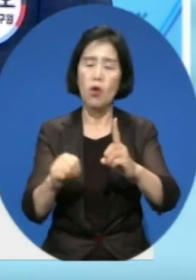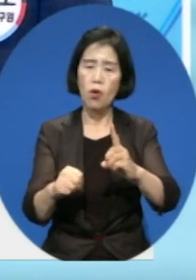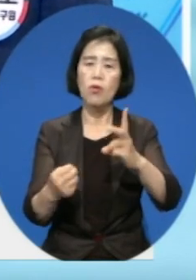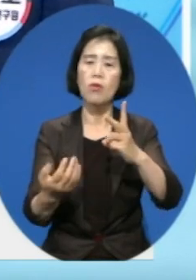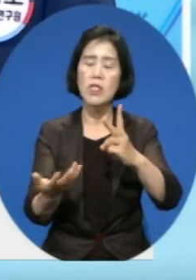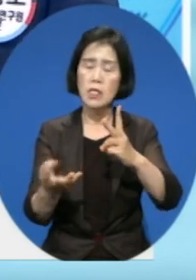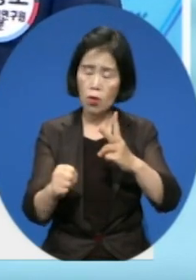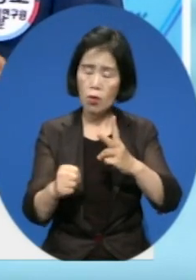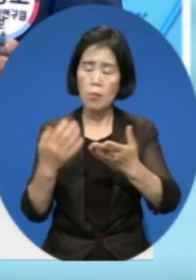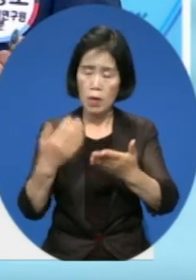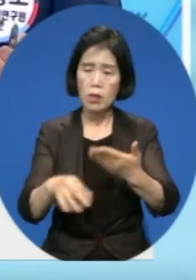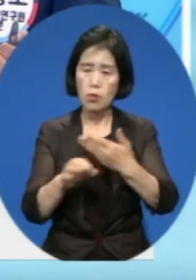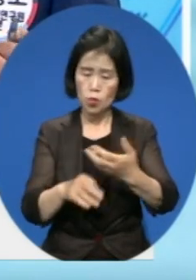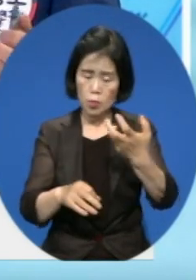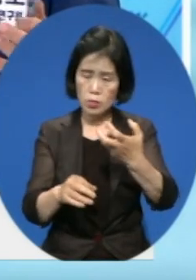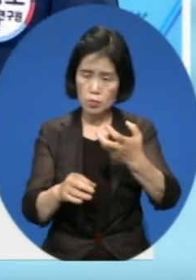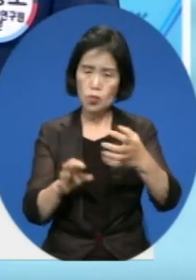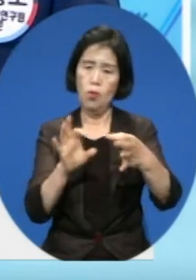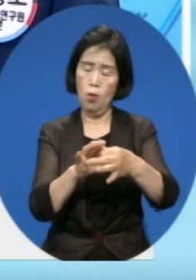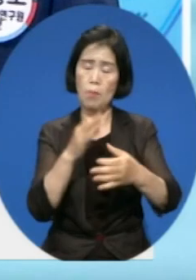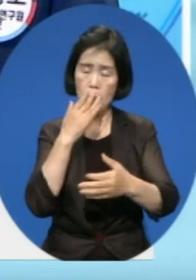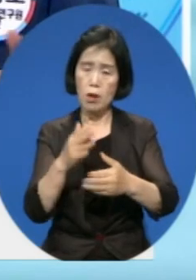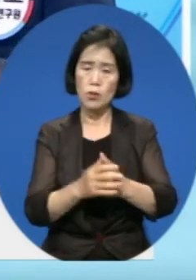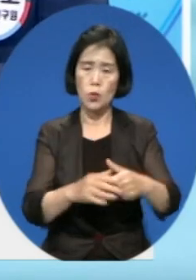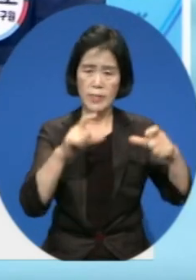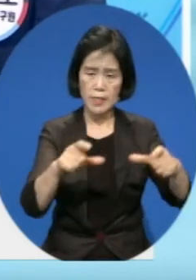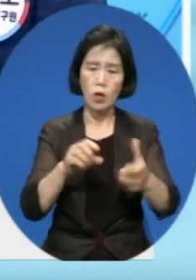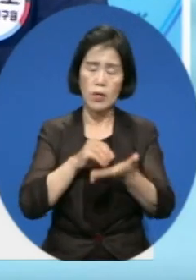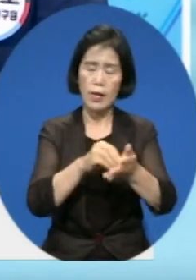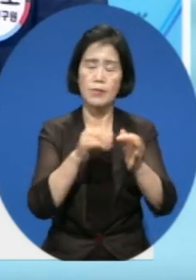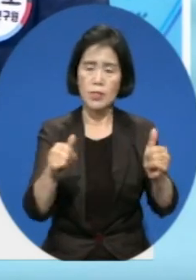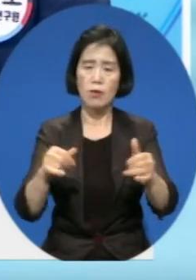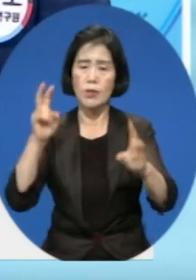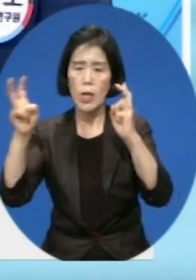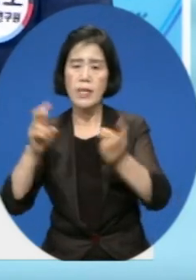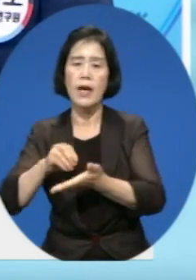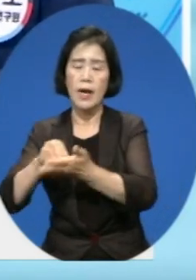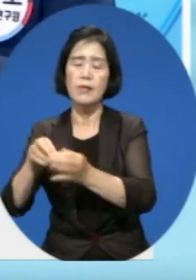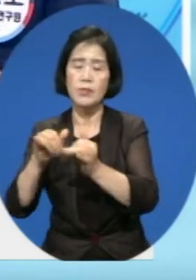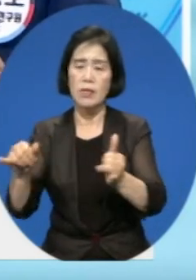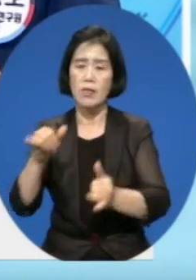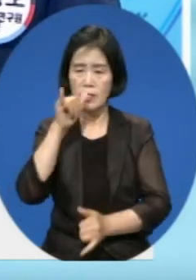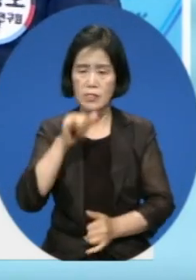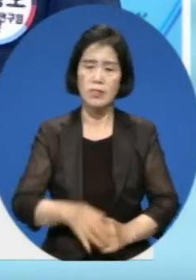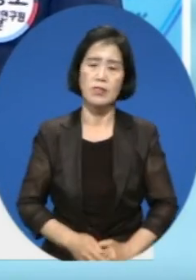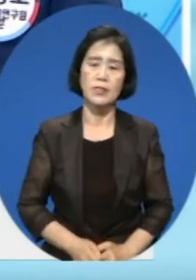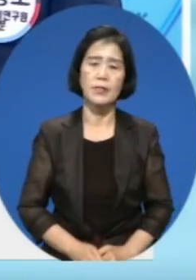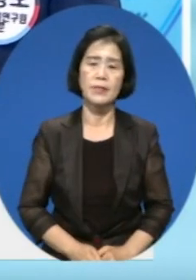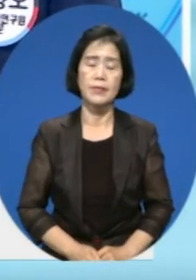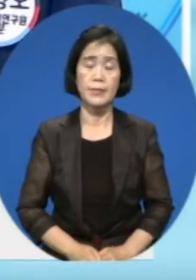있습니다. 그다음에 지금 이거는 지역 가입자가 있고 그다음에 기업의 회사의 가입자가 이게 따로 돼 있지